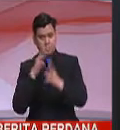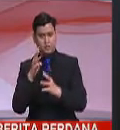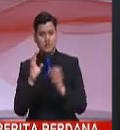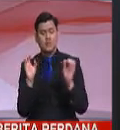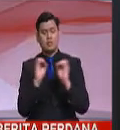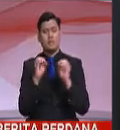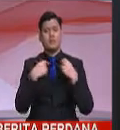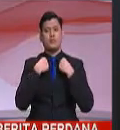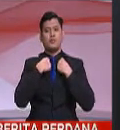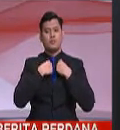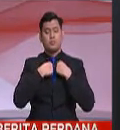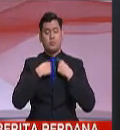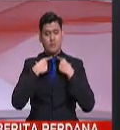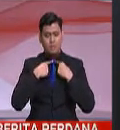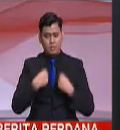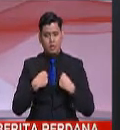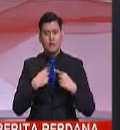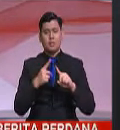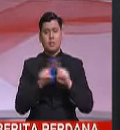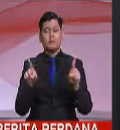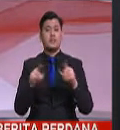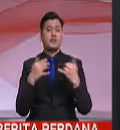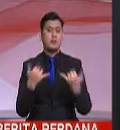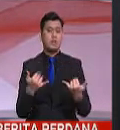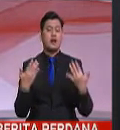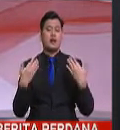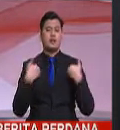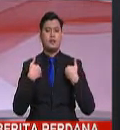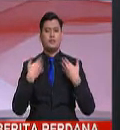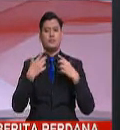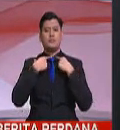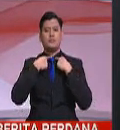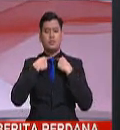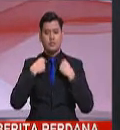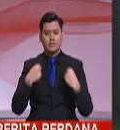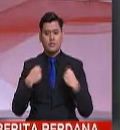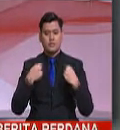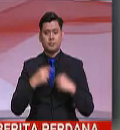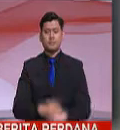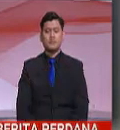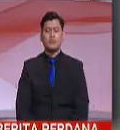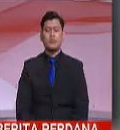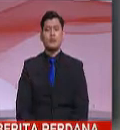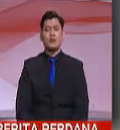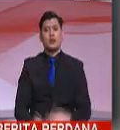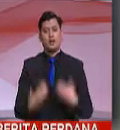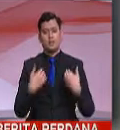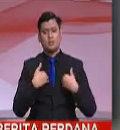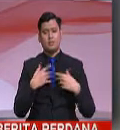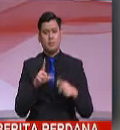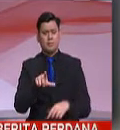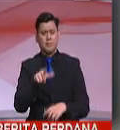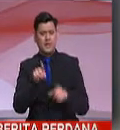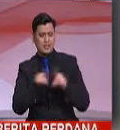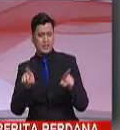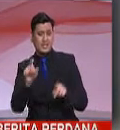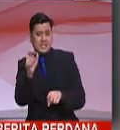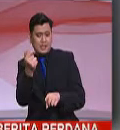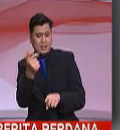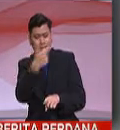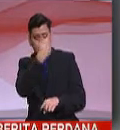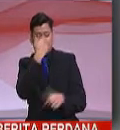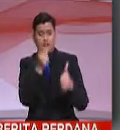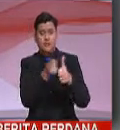berkola sekaligus menjadi penampilan baru skuad Harimau Malaya. Jersi kedua atau jersi away turut menampilkan kelainan apabila